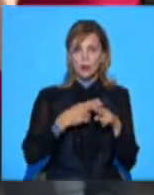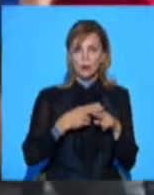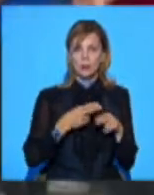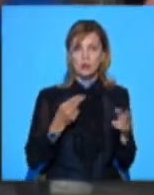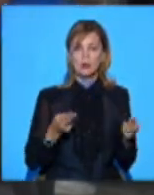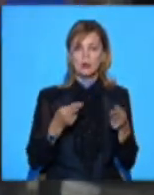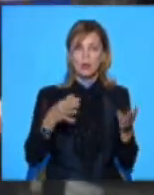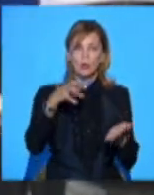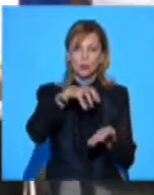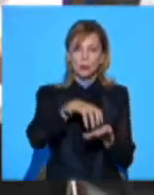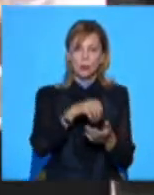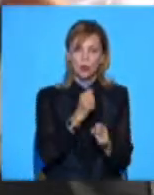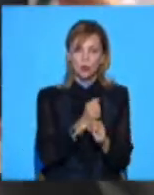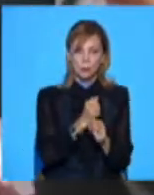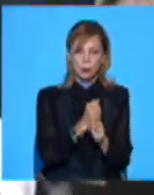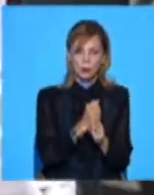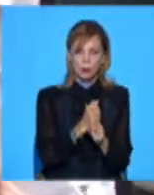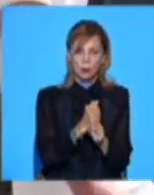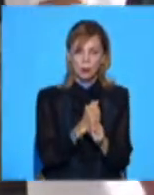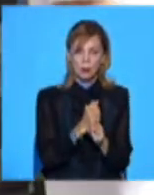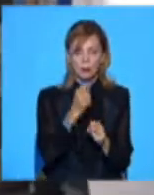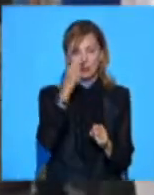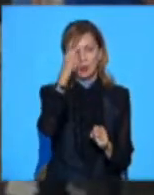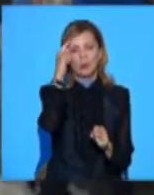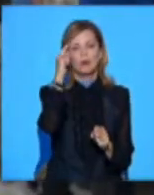de muncă în domeniu,